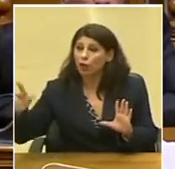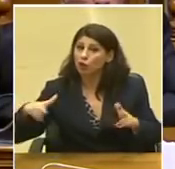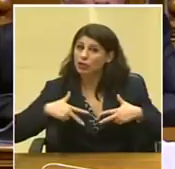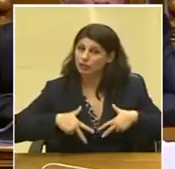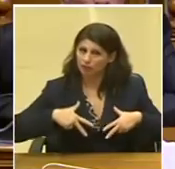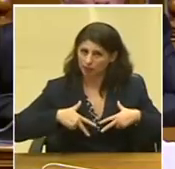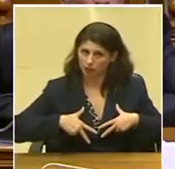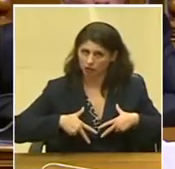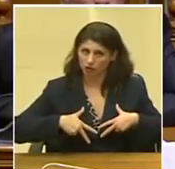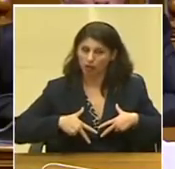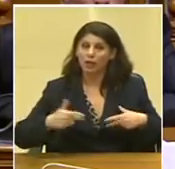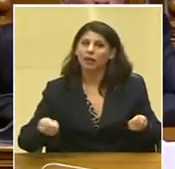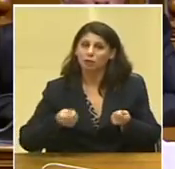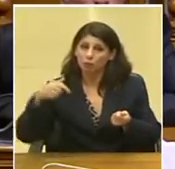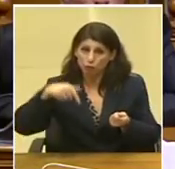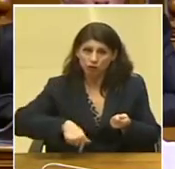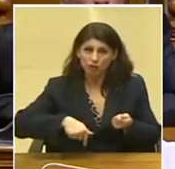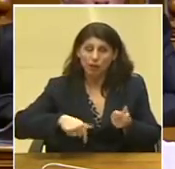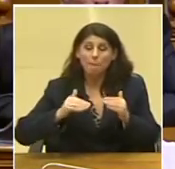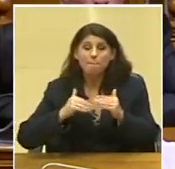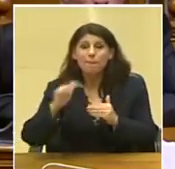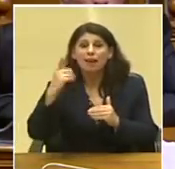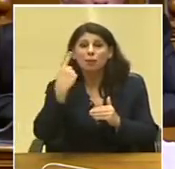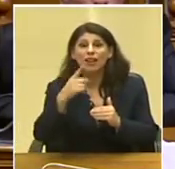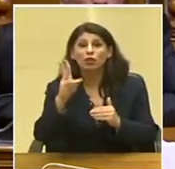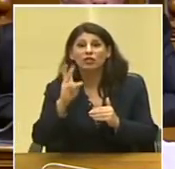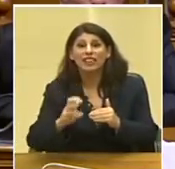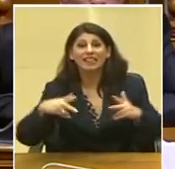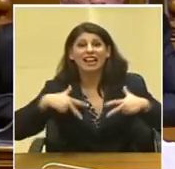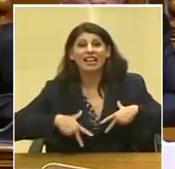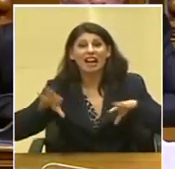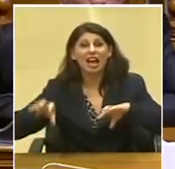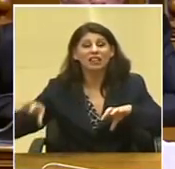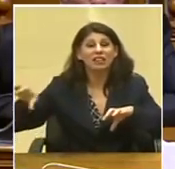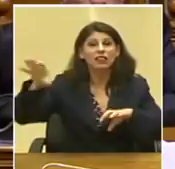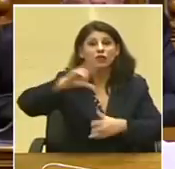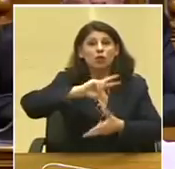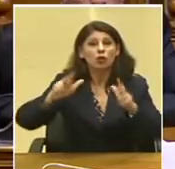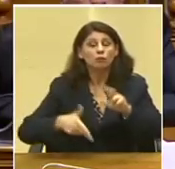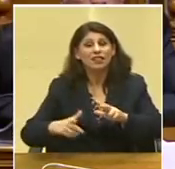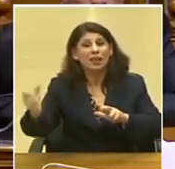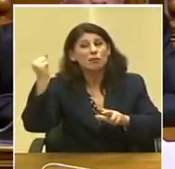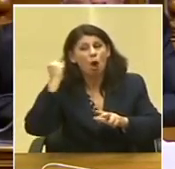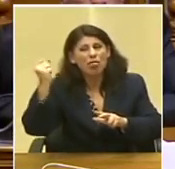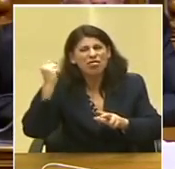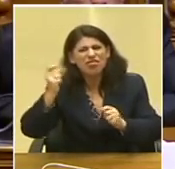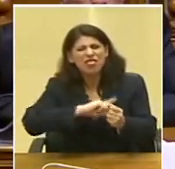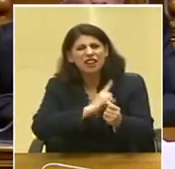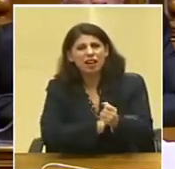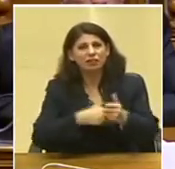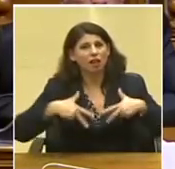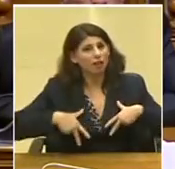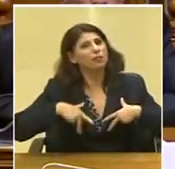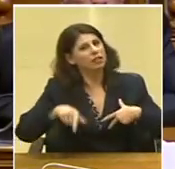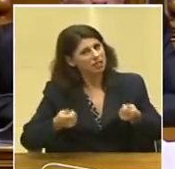κυβερνήσεων χρησιμοποιούν σήμερα πάνω από 130 χώρες στον κόσμο, μεταξύ των οποίων και οι ισχυρότερες χώρες. Ή